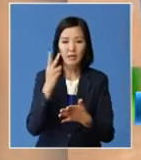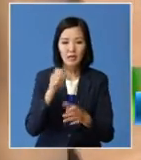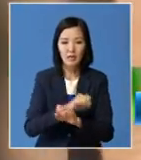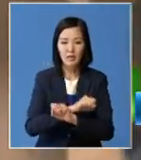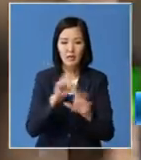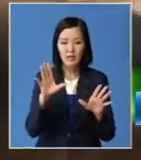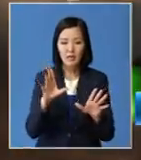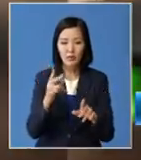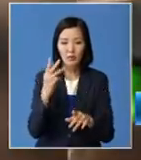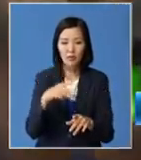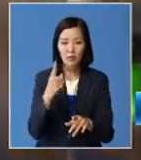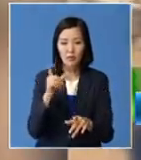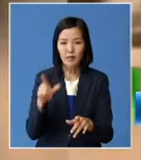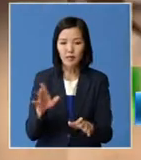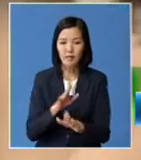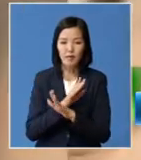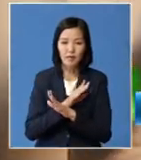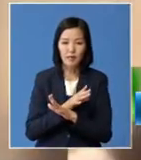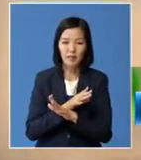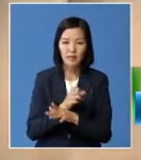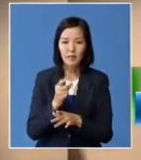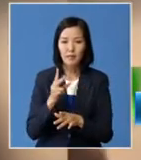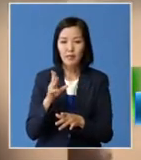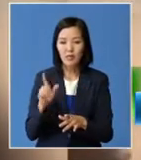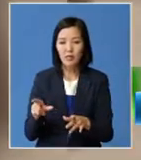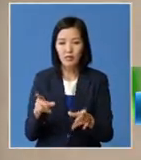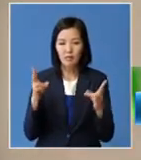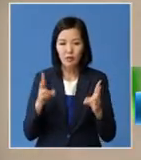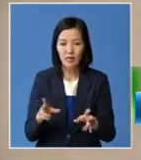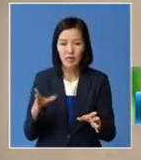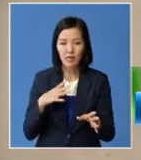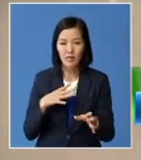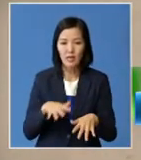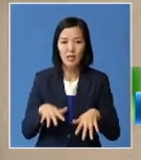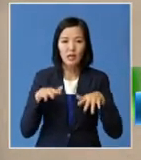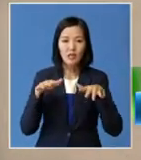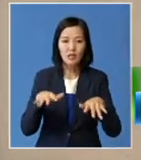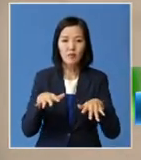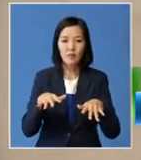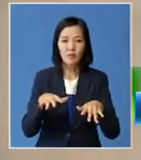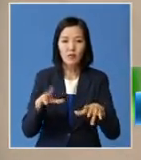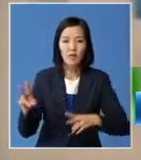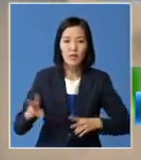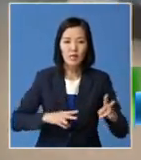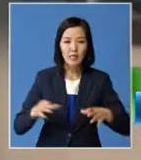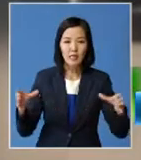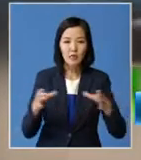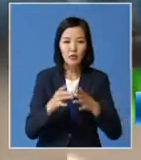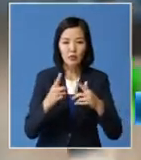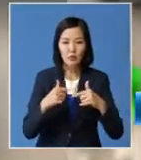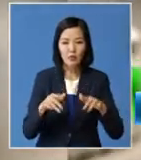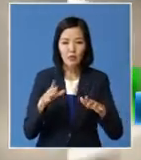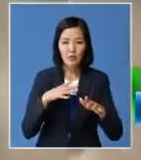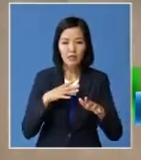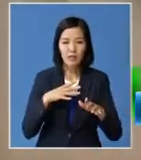болып, 31 адам қаза тапты. Тағы бірнешеуі жарақат алған. Жергілікті билік шабуылды Боко Харам лаңкестік ұйымы ұйымдастырған деп отыр.